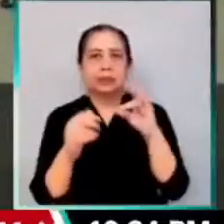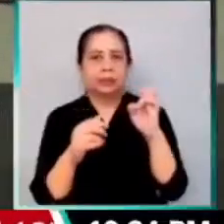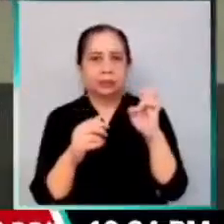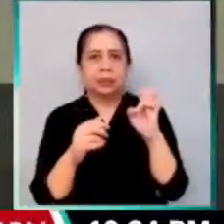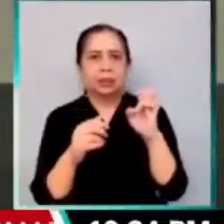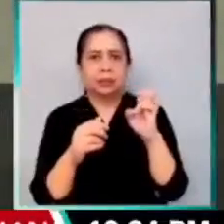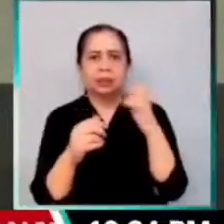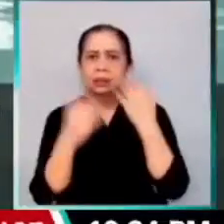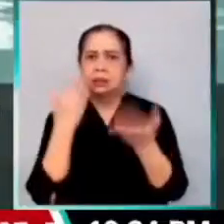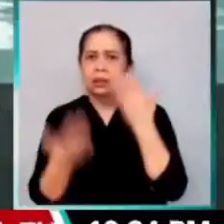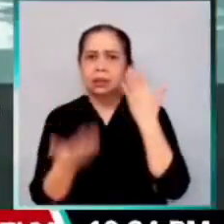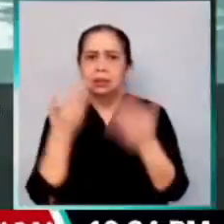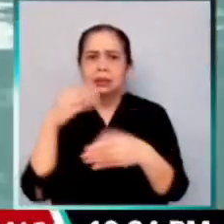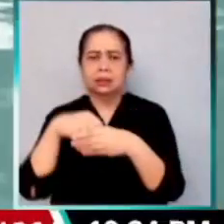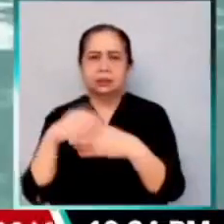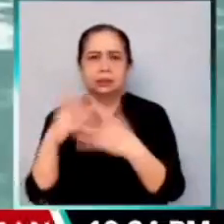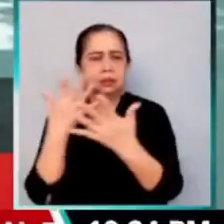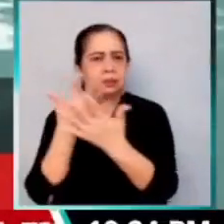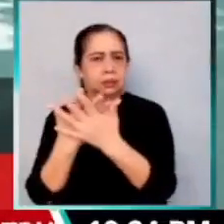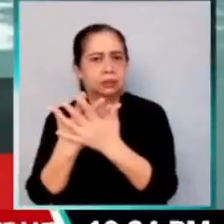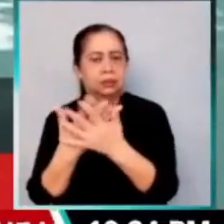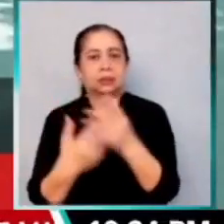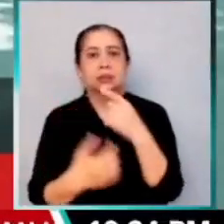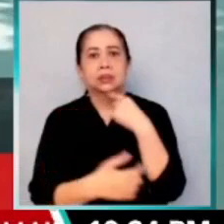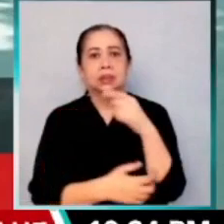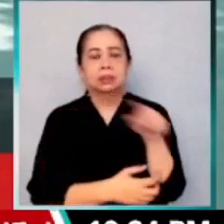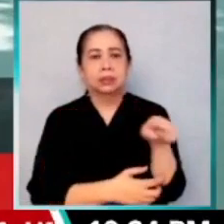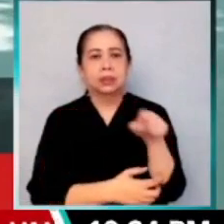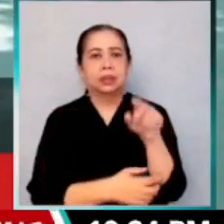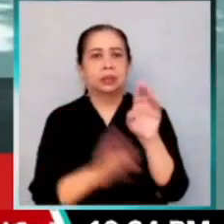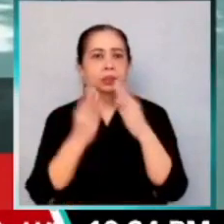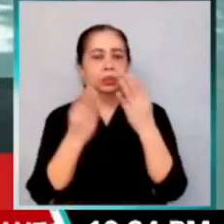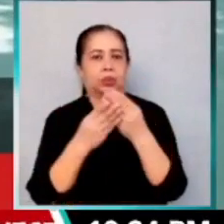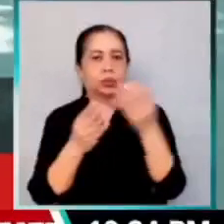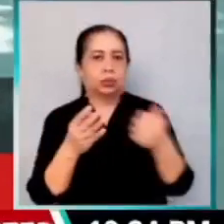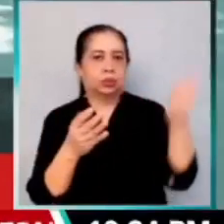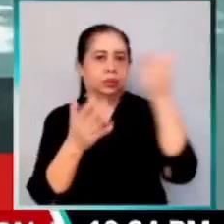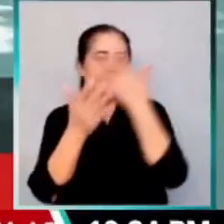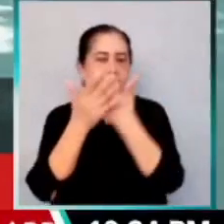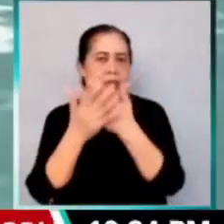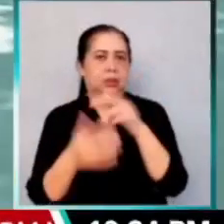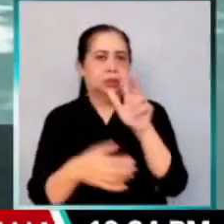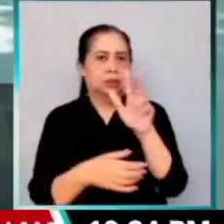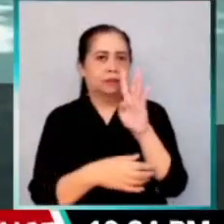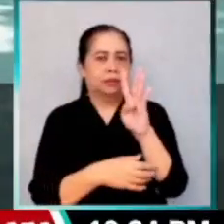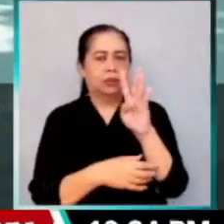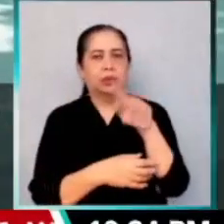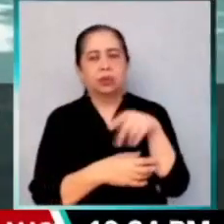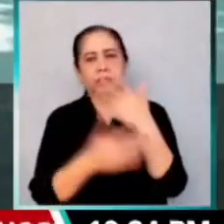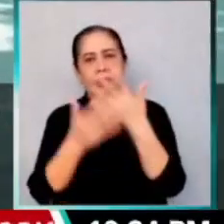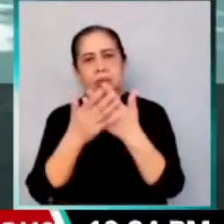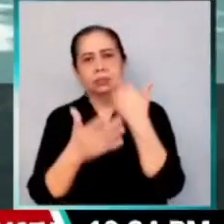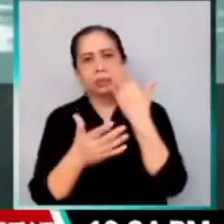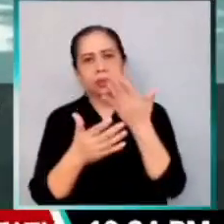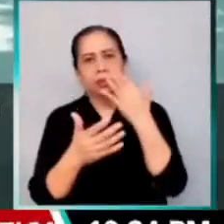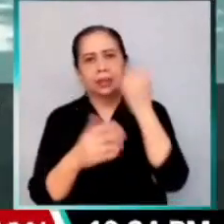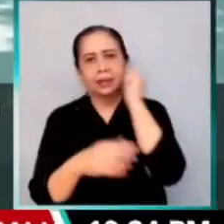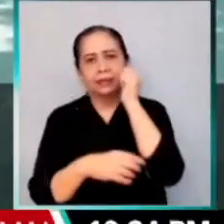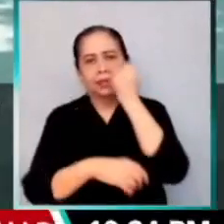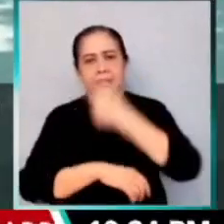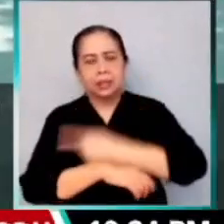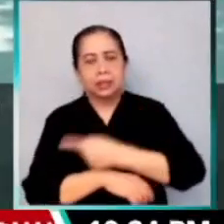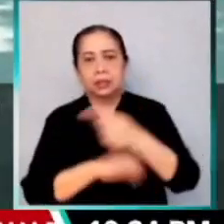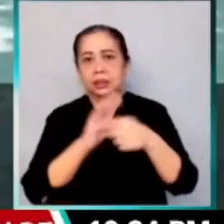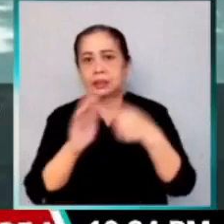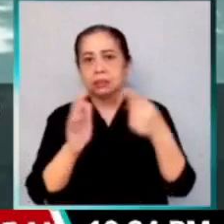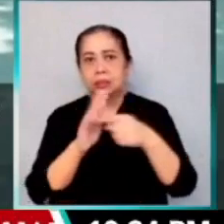namamatay. Ayon sa Bureau of Corrections, nasa 3 hanggang 4 na PDL ang namamatay kada araw. Minsan pangaraw,